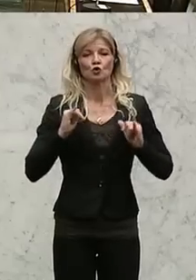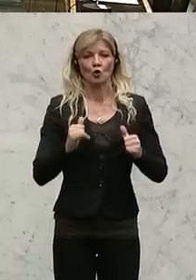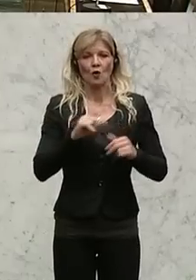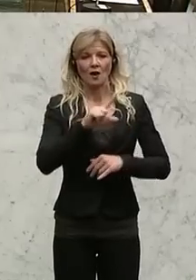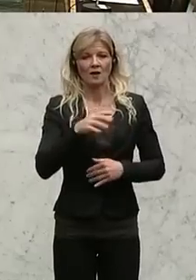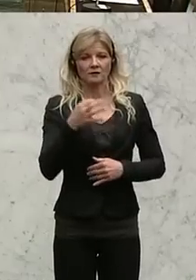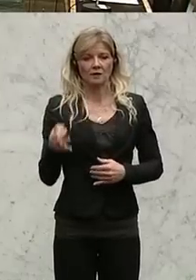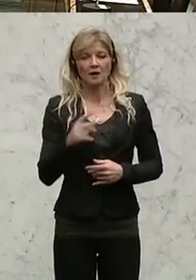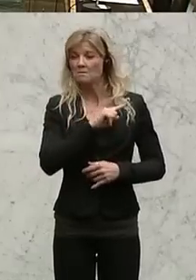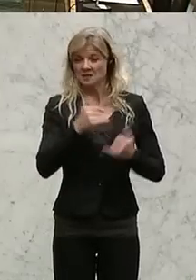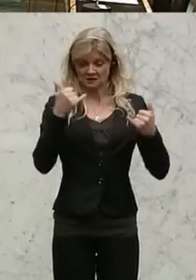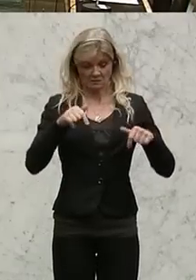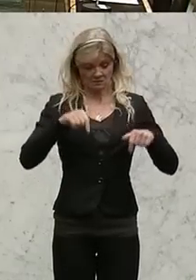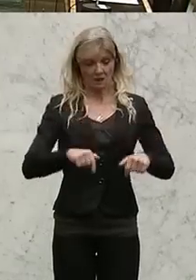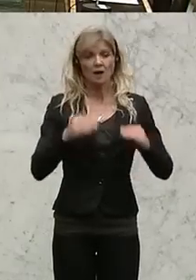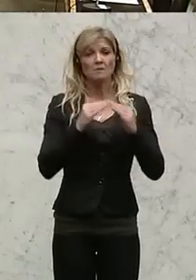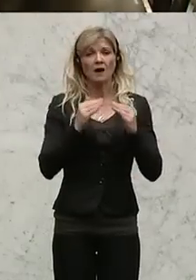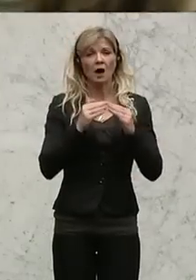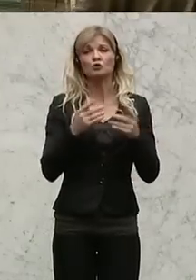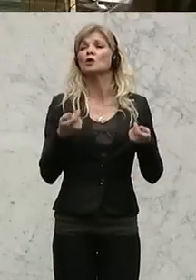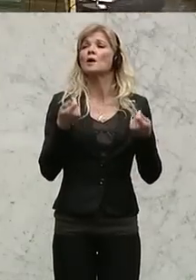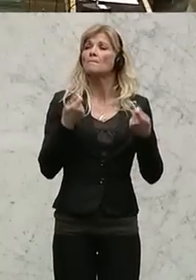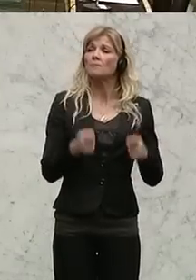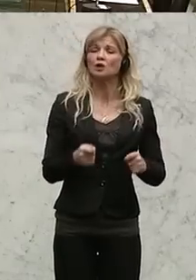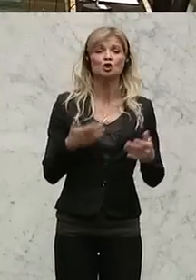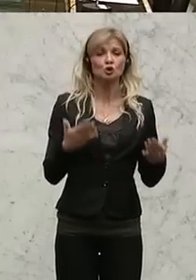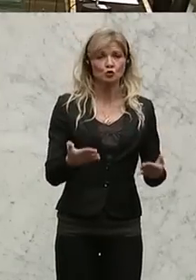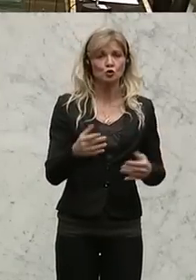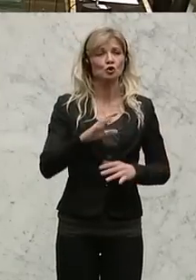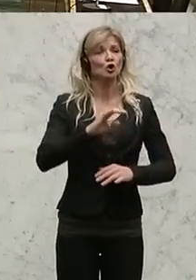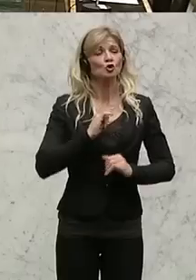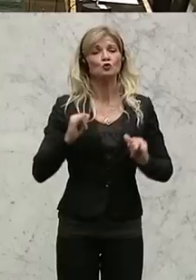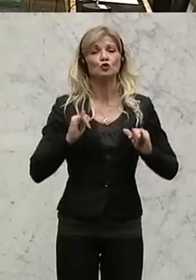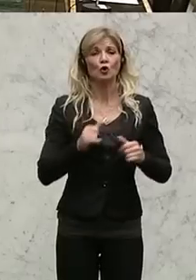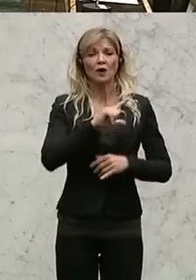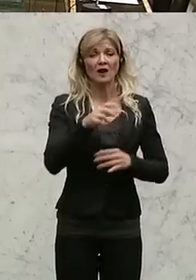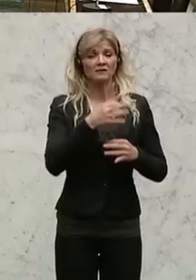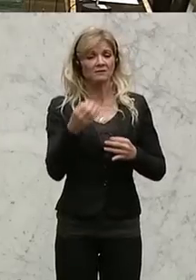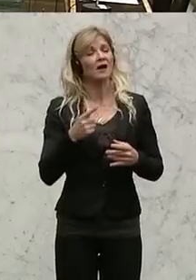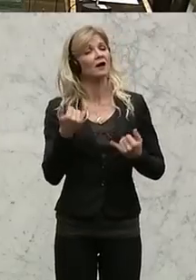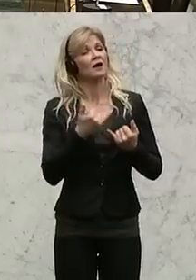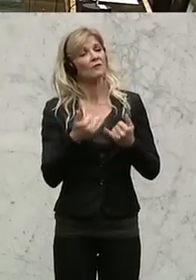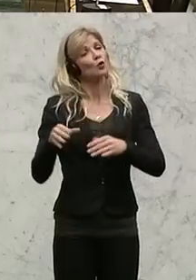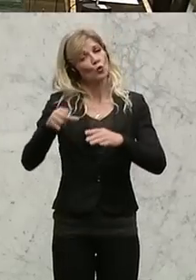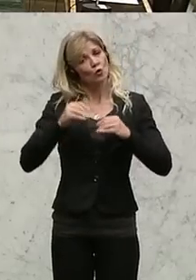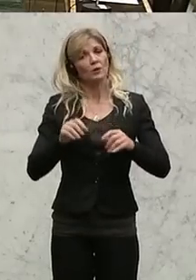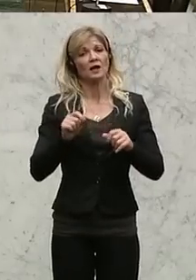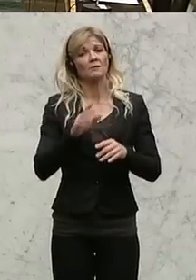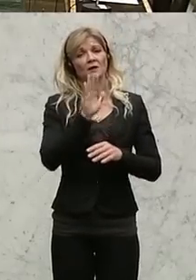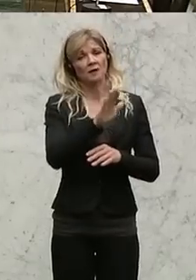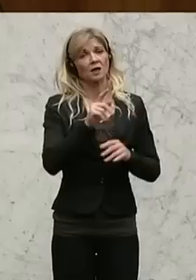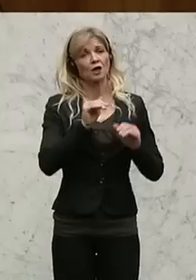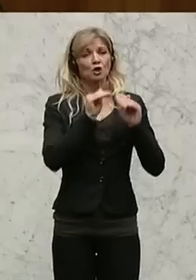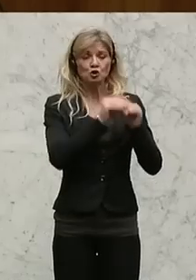die Beschlüsse des Südtiroler Landtags auch für die Schutzfunktion Österreichs Geltung hatte. Ich ersuche deshalb